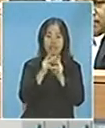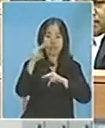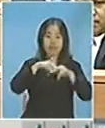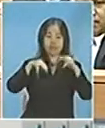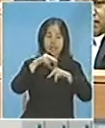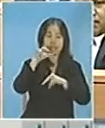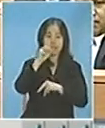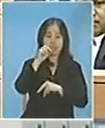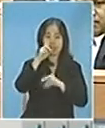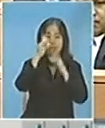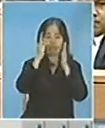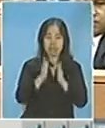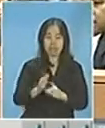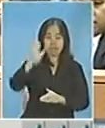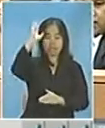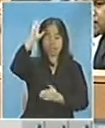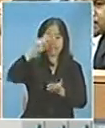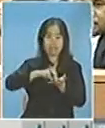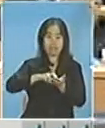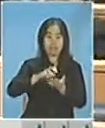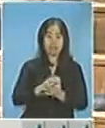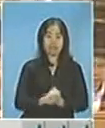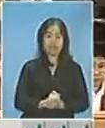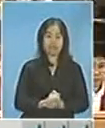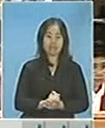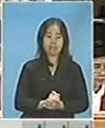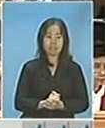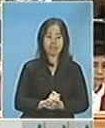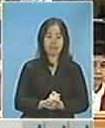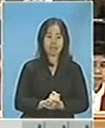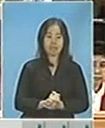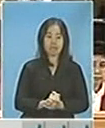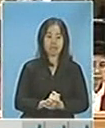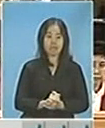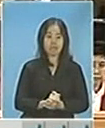31ท่านครับขอผู้รับรองด้วยครับ มีผู้รับรองถูกต้องครับ